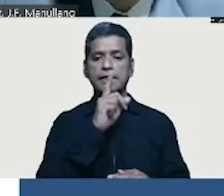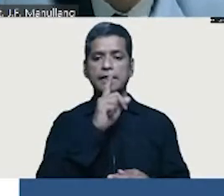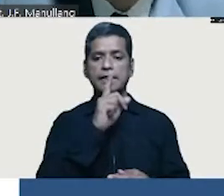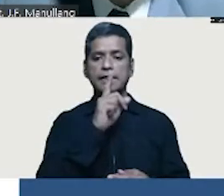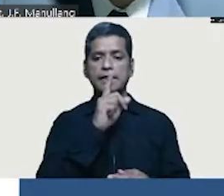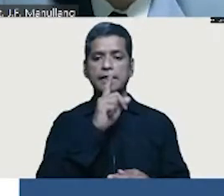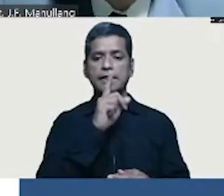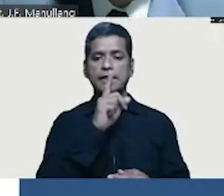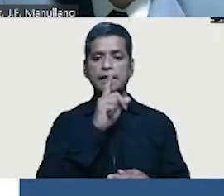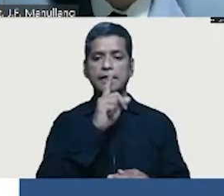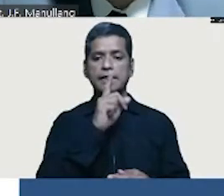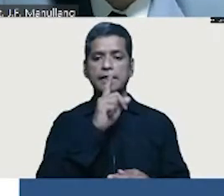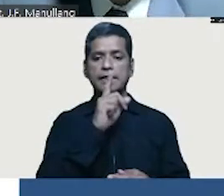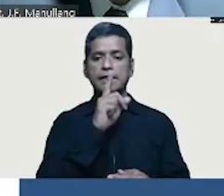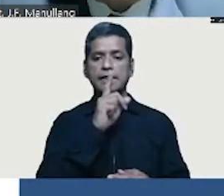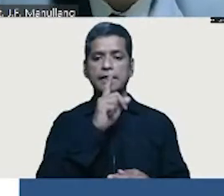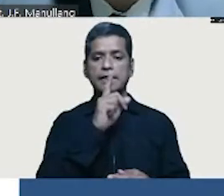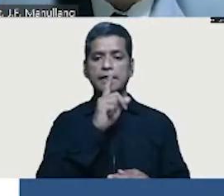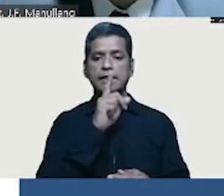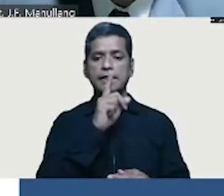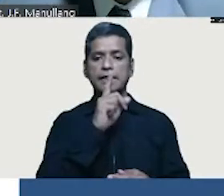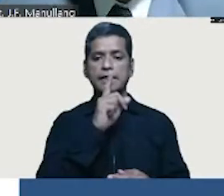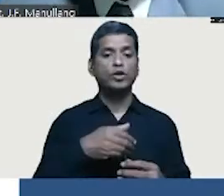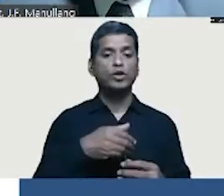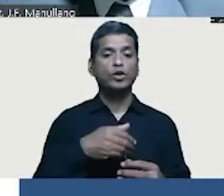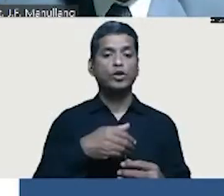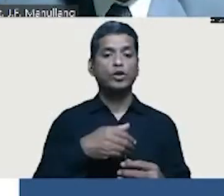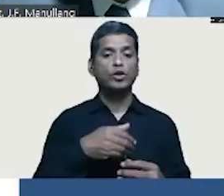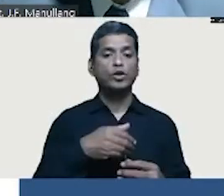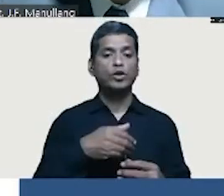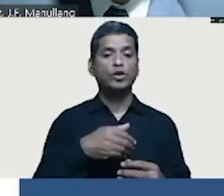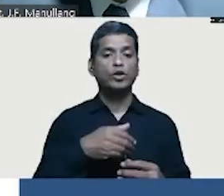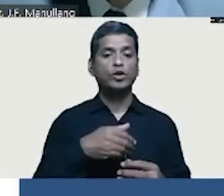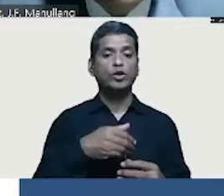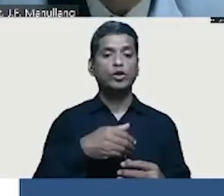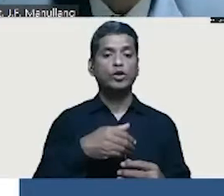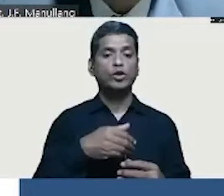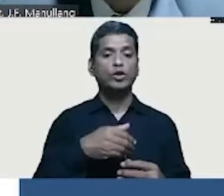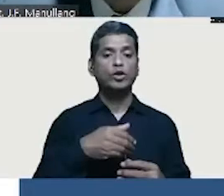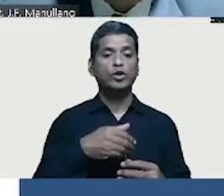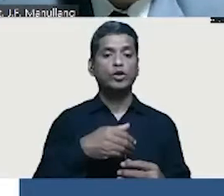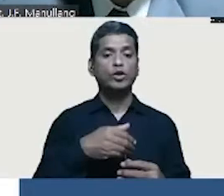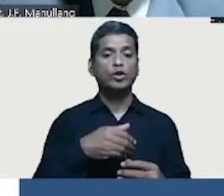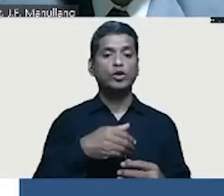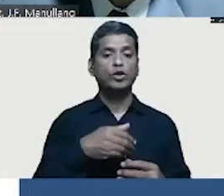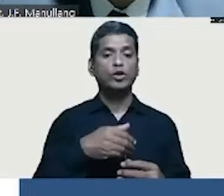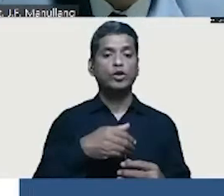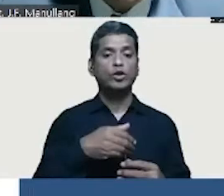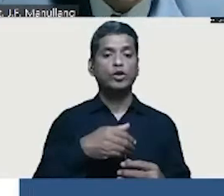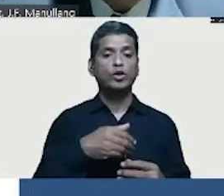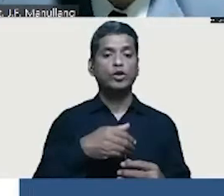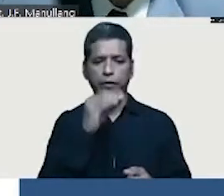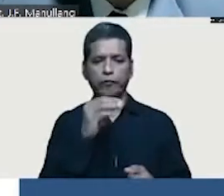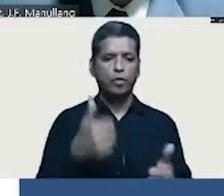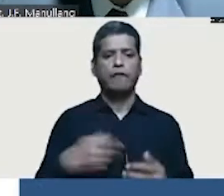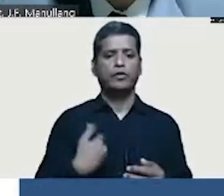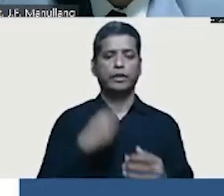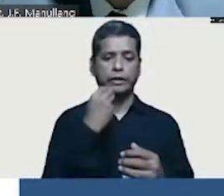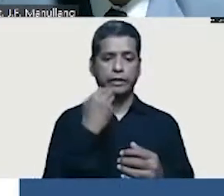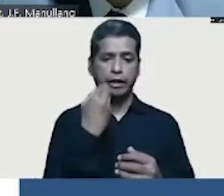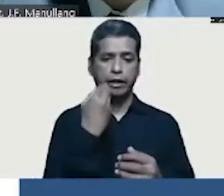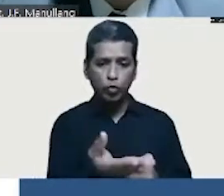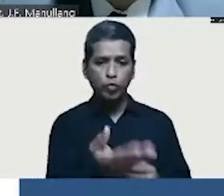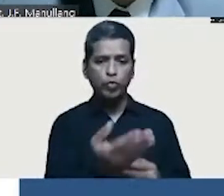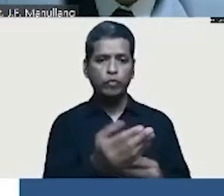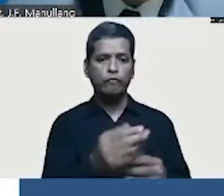animeindo1 it your mouth aku akan menyertai mulutmu Entit you what you